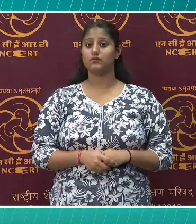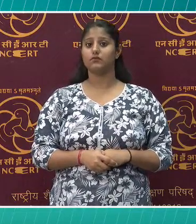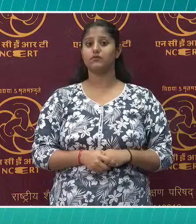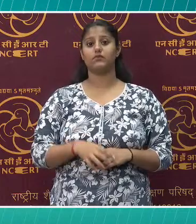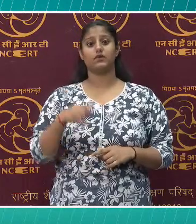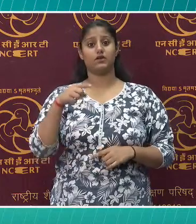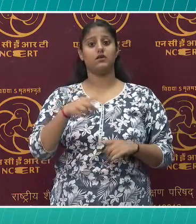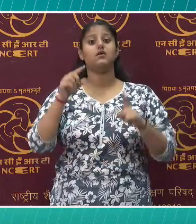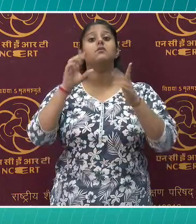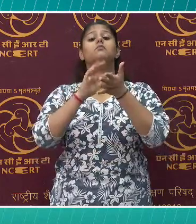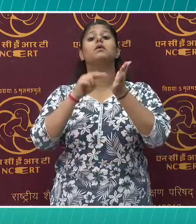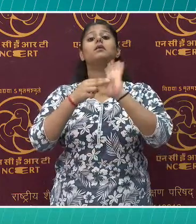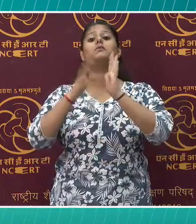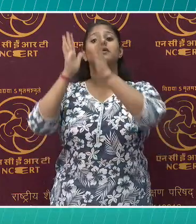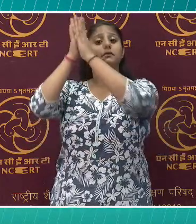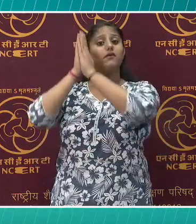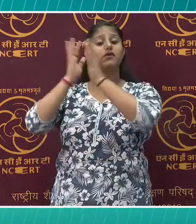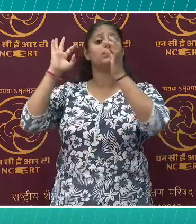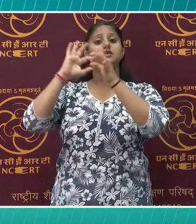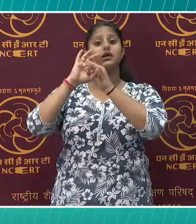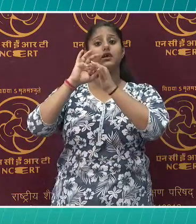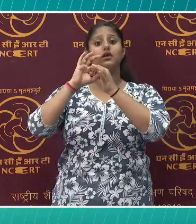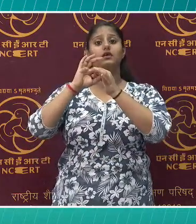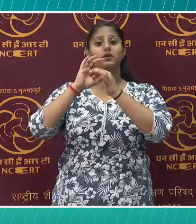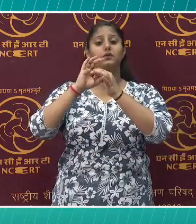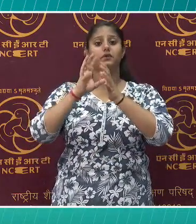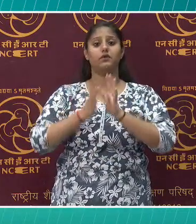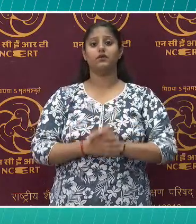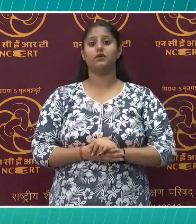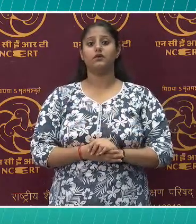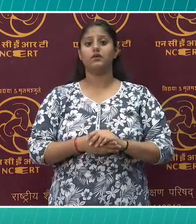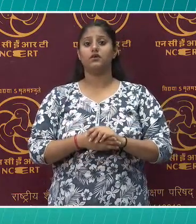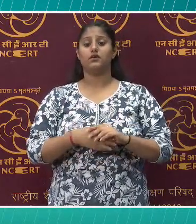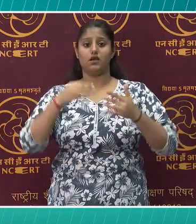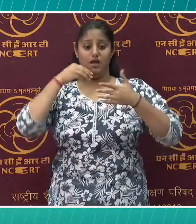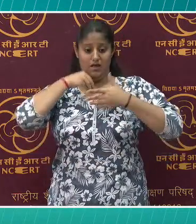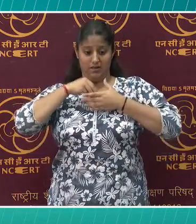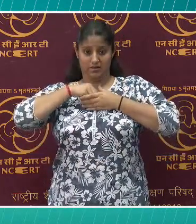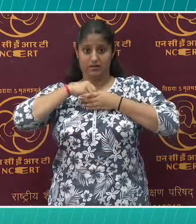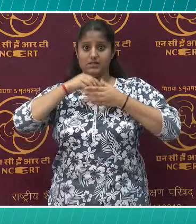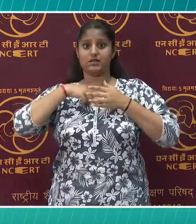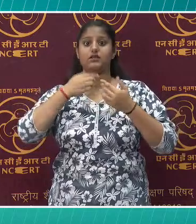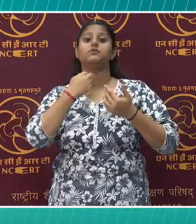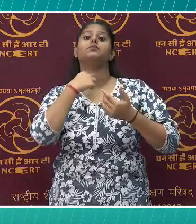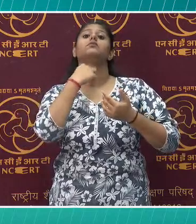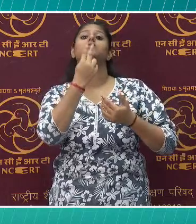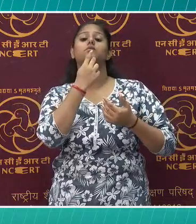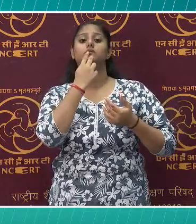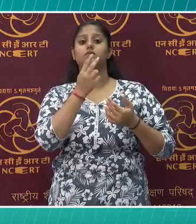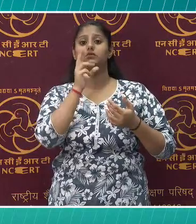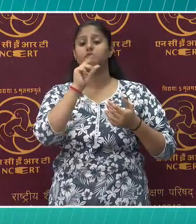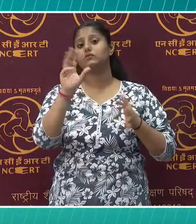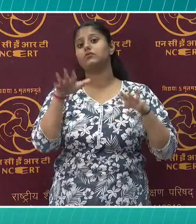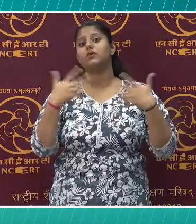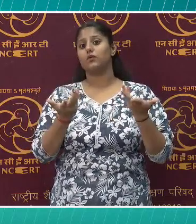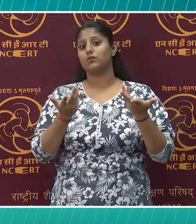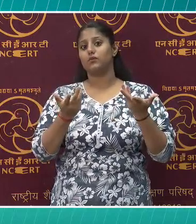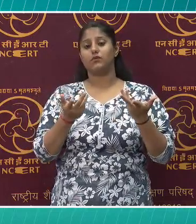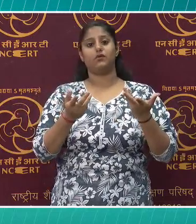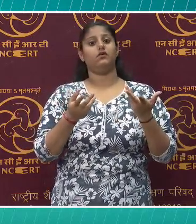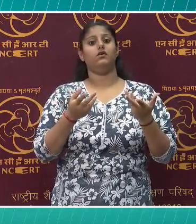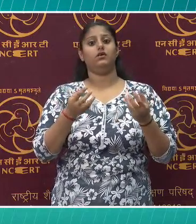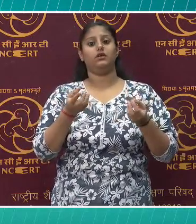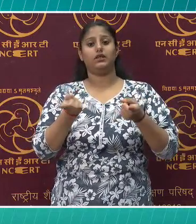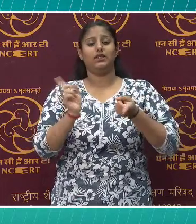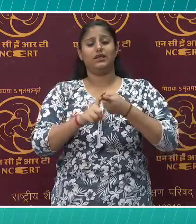That spiritual being, नाद, जो आपके अंतः एक स्वर है, वो एकदम